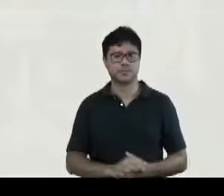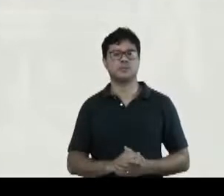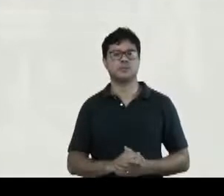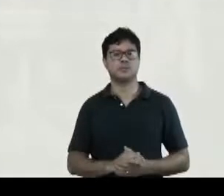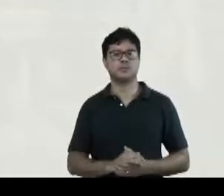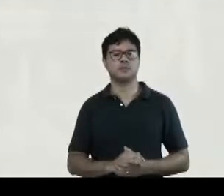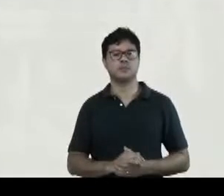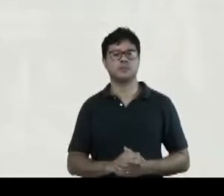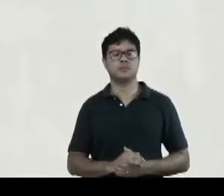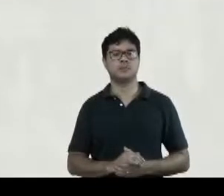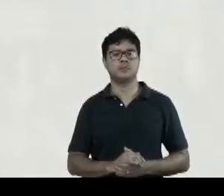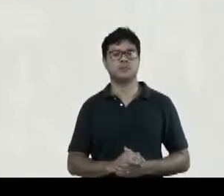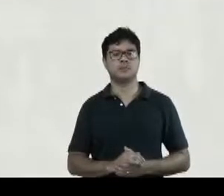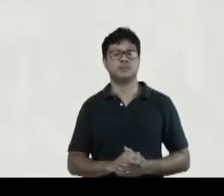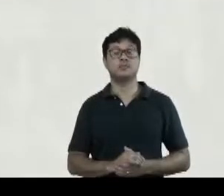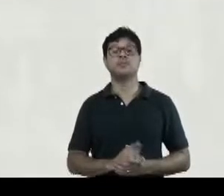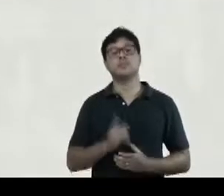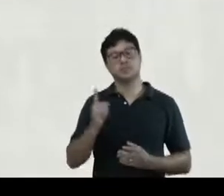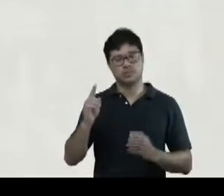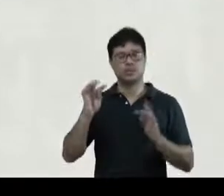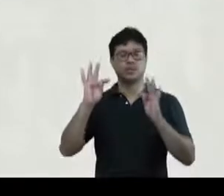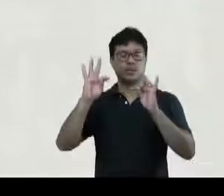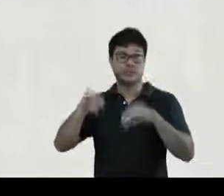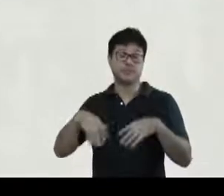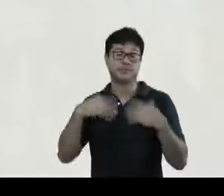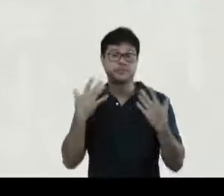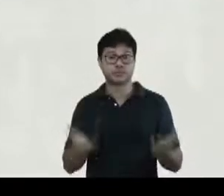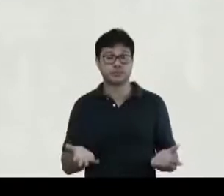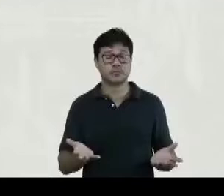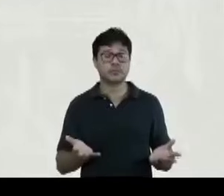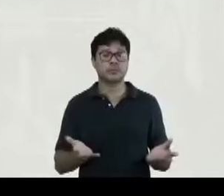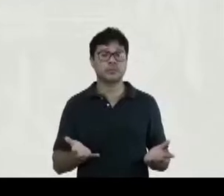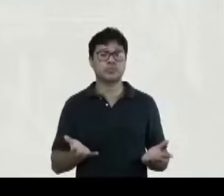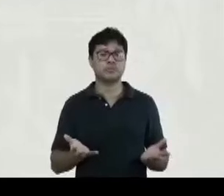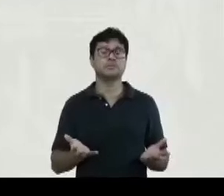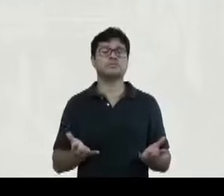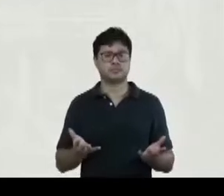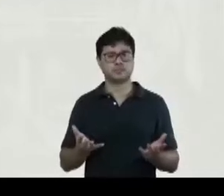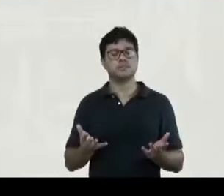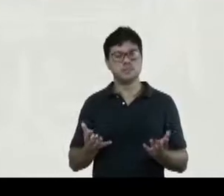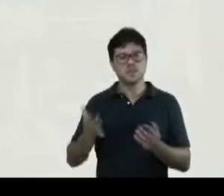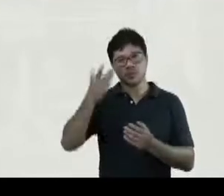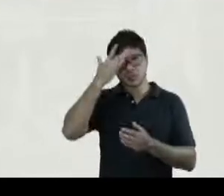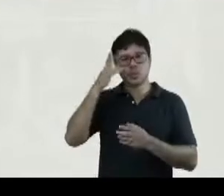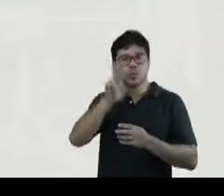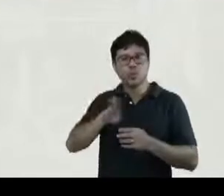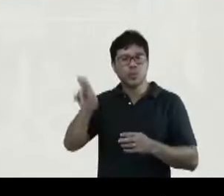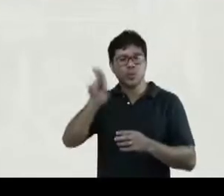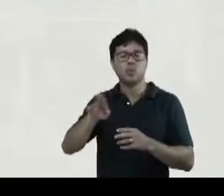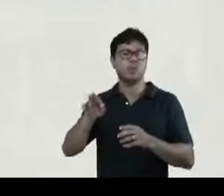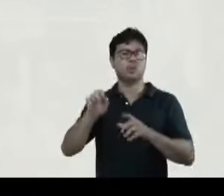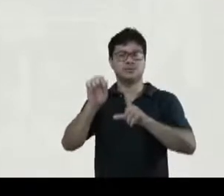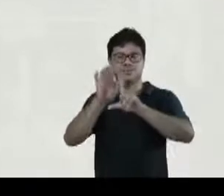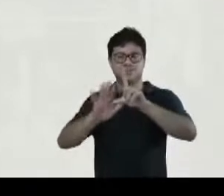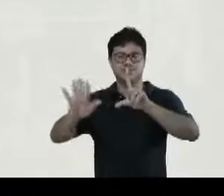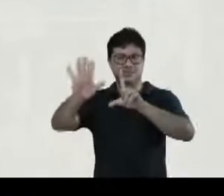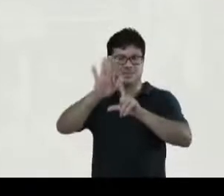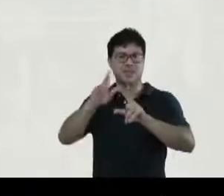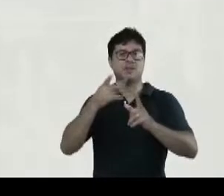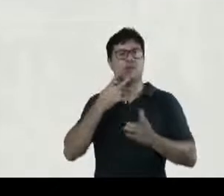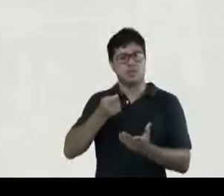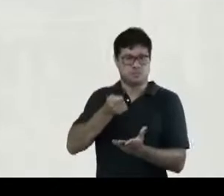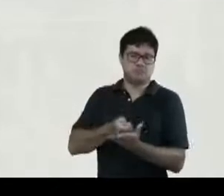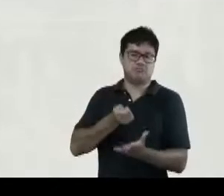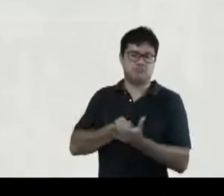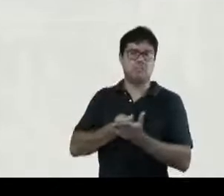Ich bin gleich fertig. Aber auch die Digital Humanities werden weiter Forderungen an die Bibliotheken stellen. Sie müssen auch das Interesse für